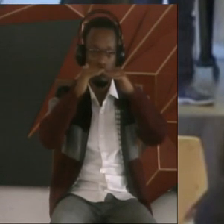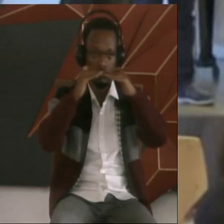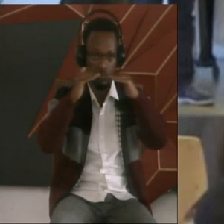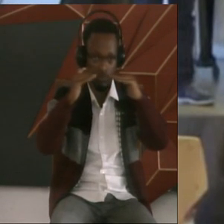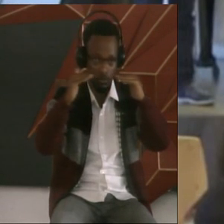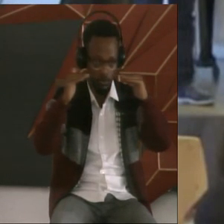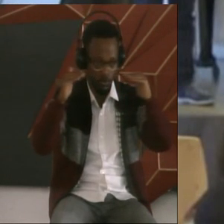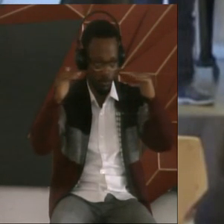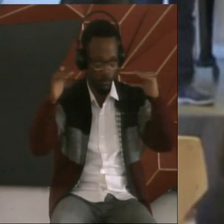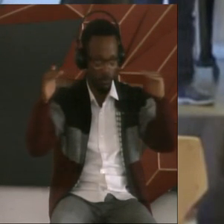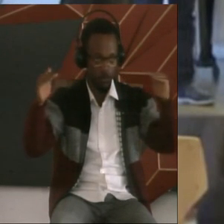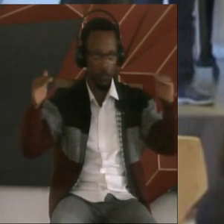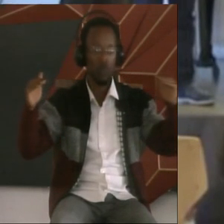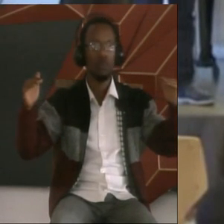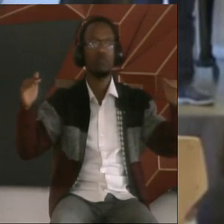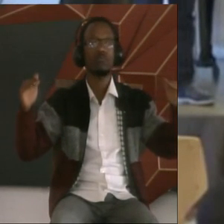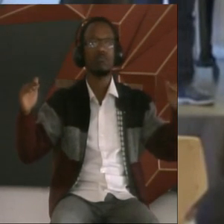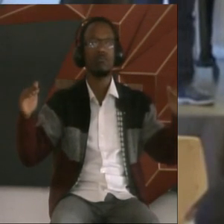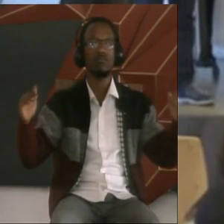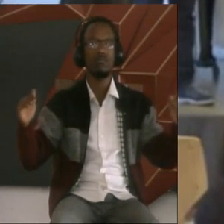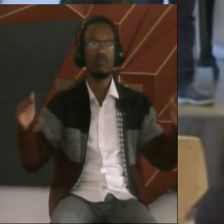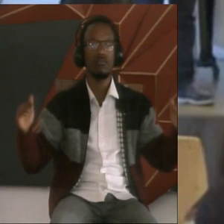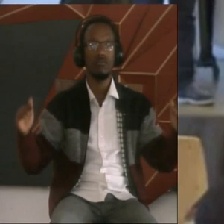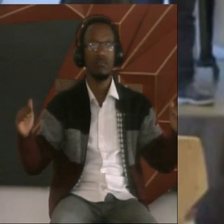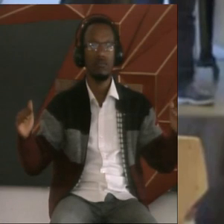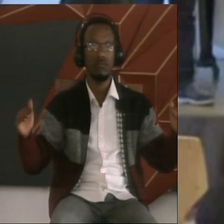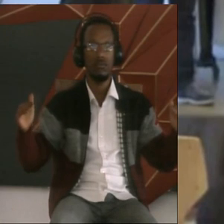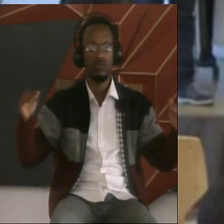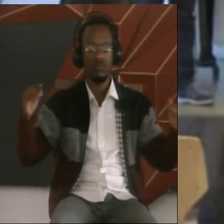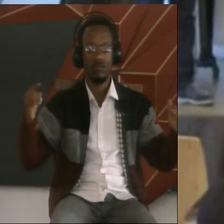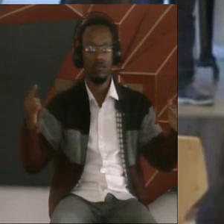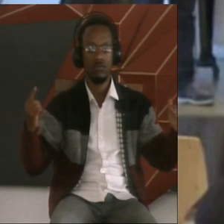Dans le cœur. Alléluia. La mélodie résonne.